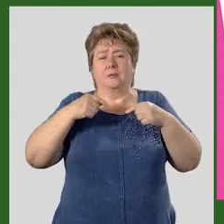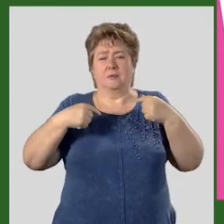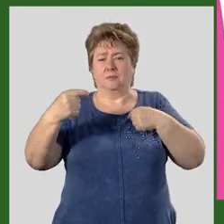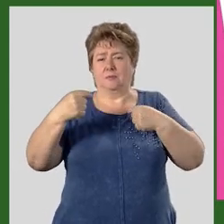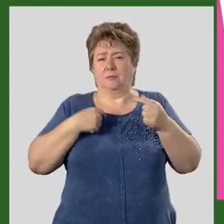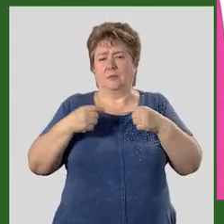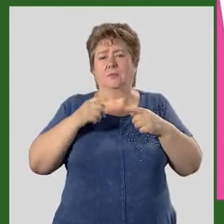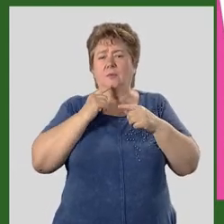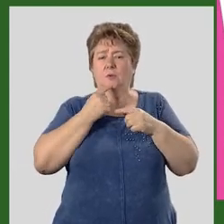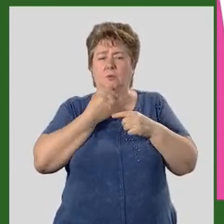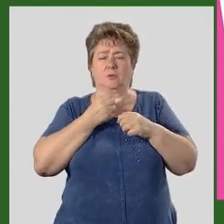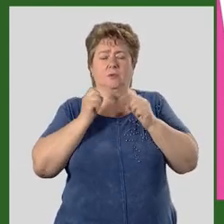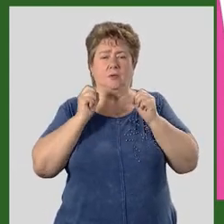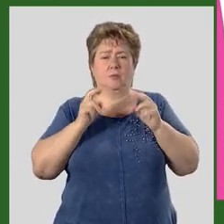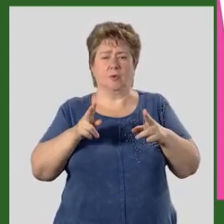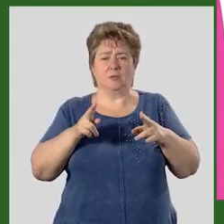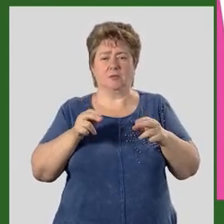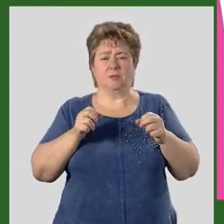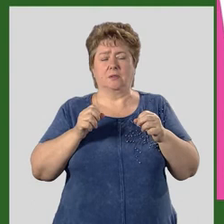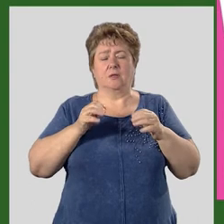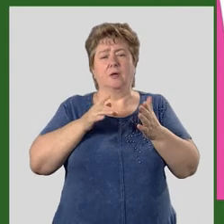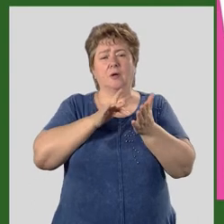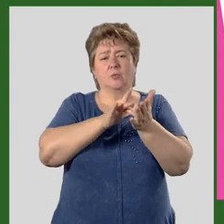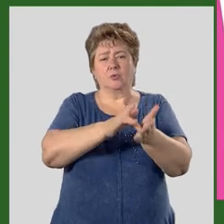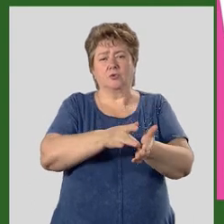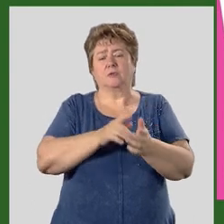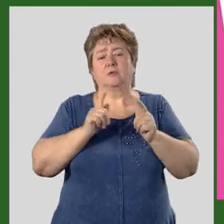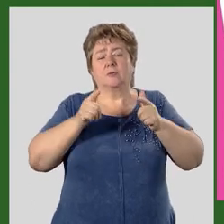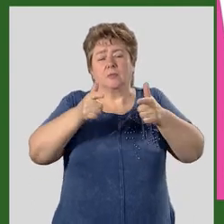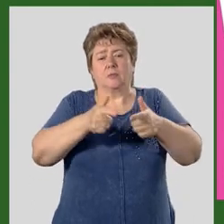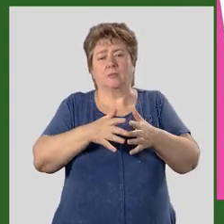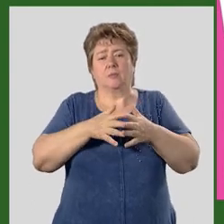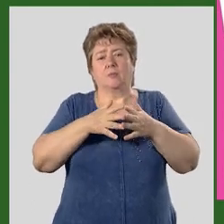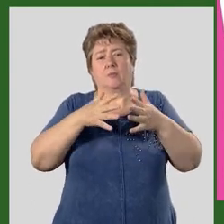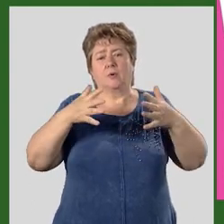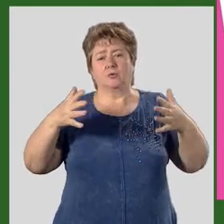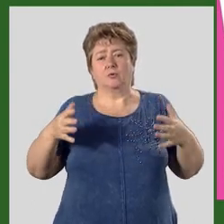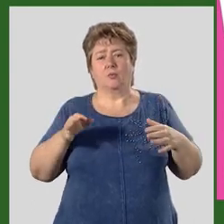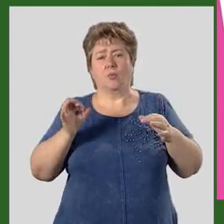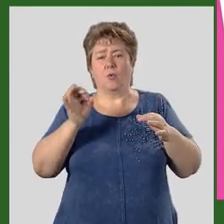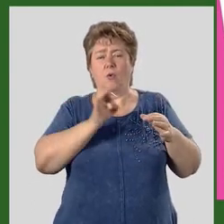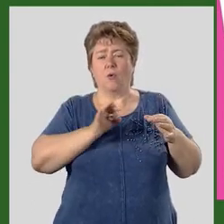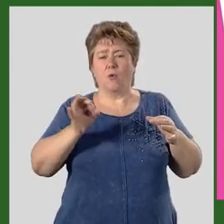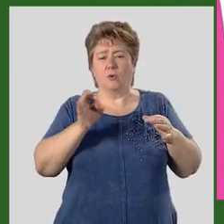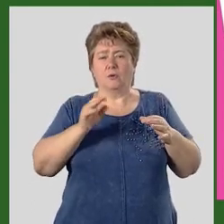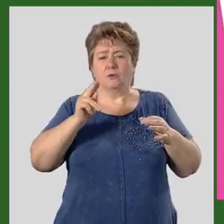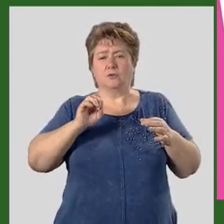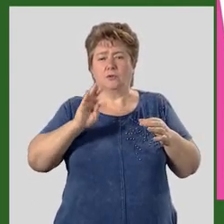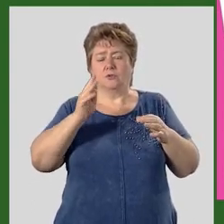испытывая трудности и опасности. Путешественник прибыл к большому озеру